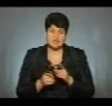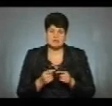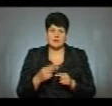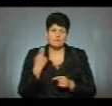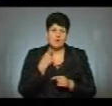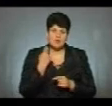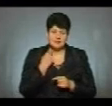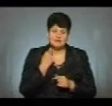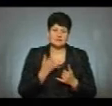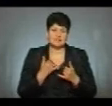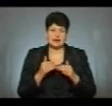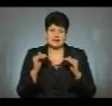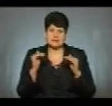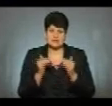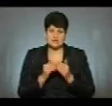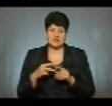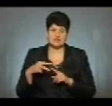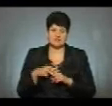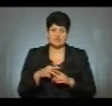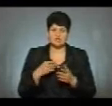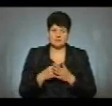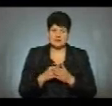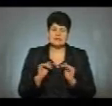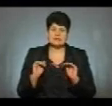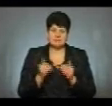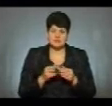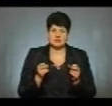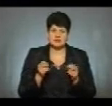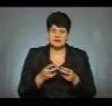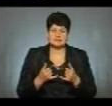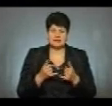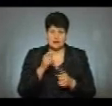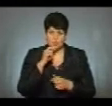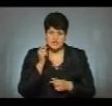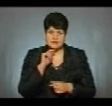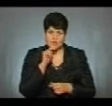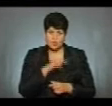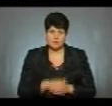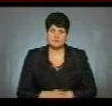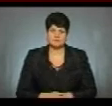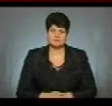боргів для зниження навантаження на бюджет і зменшення ризиків для української економіки.